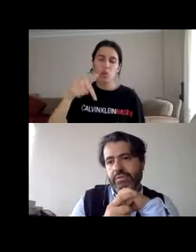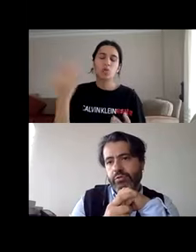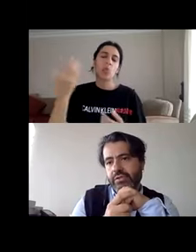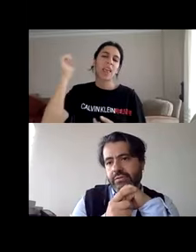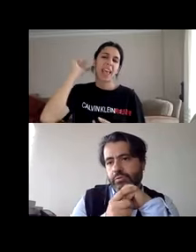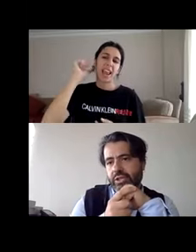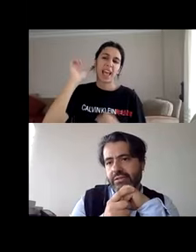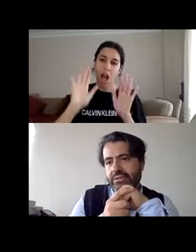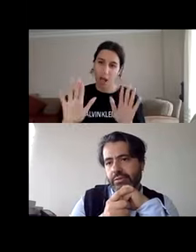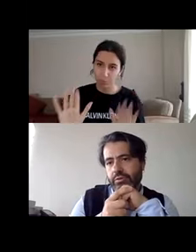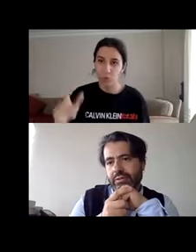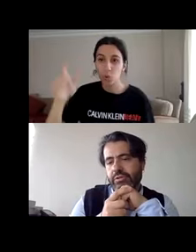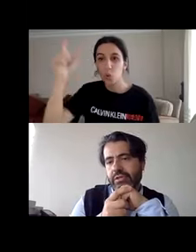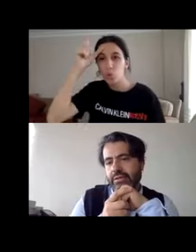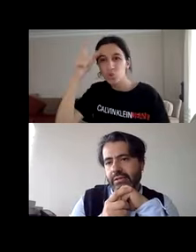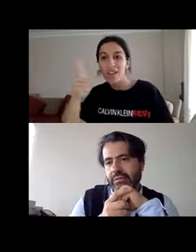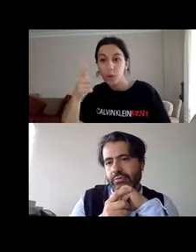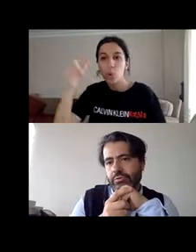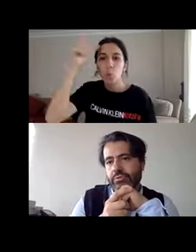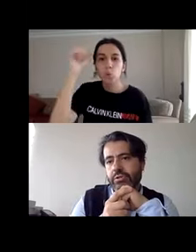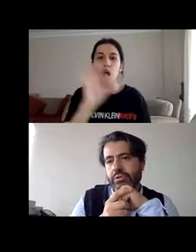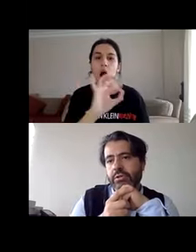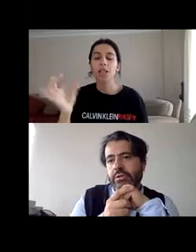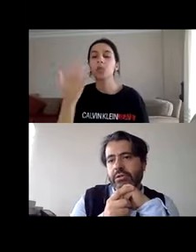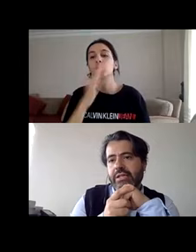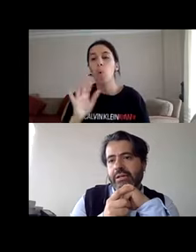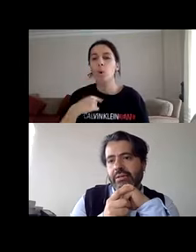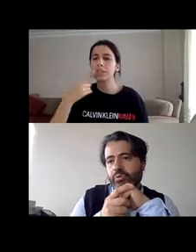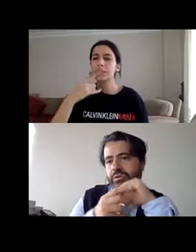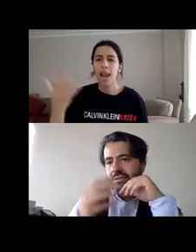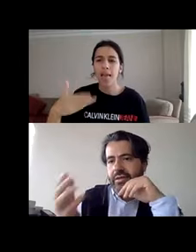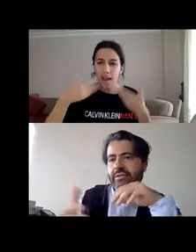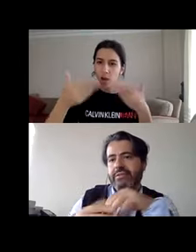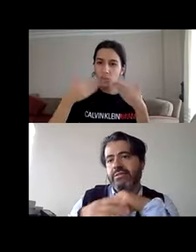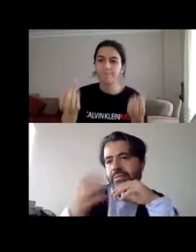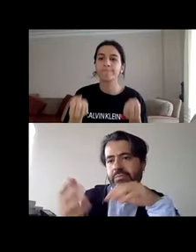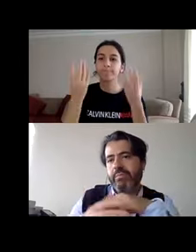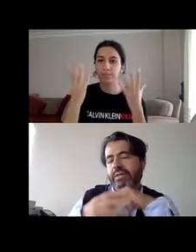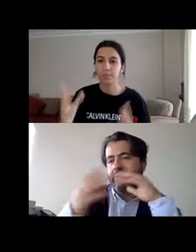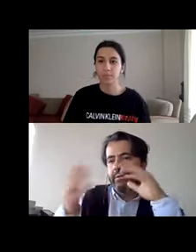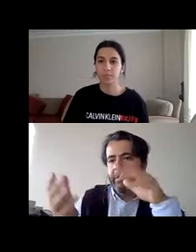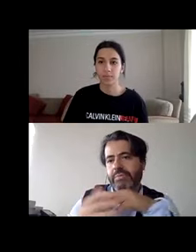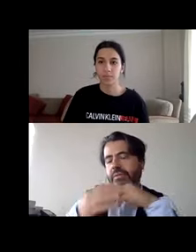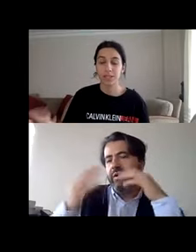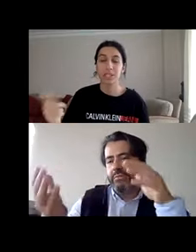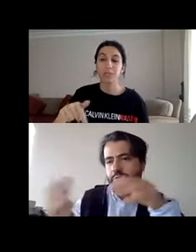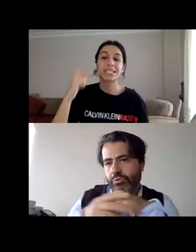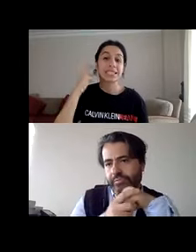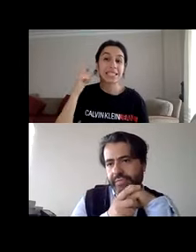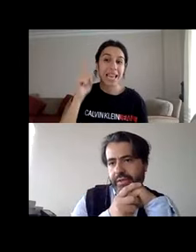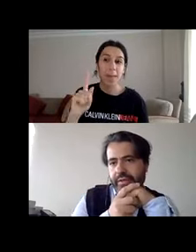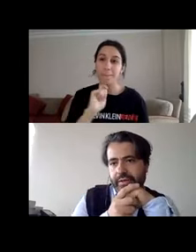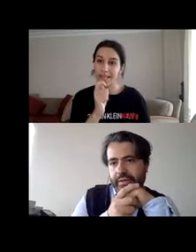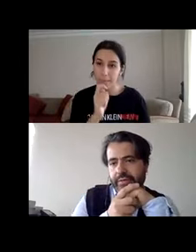Türkçe videoların Türkçe altyazıları yok. Yani bunu yıllardır anlatıyoruz. Ki hani bunun ötesinde artık sesli betimleme, yazılı betimleme, farklı bir